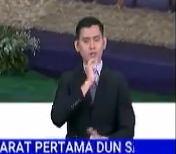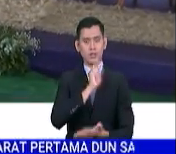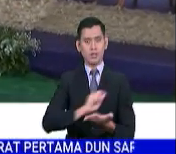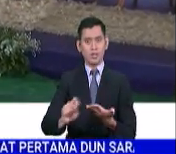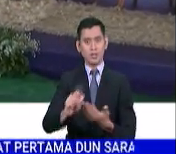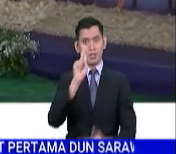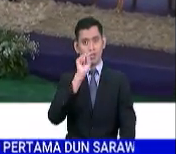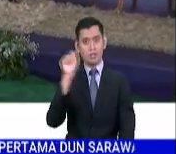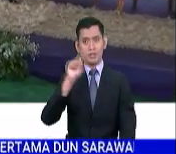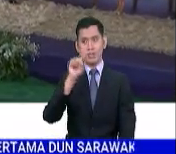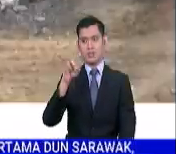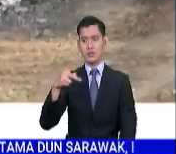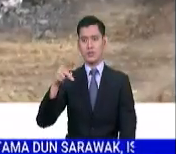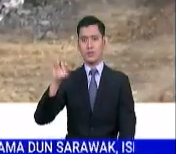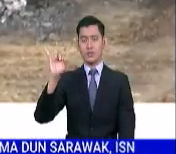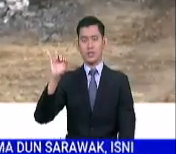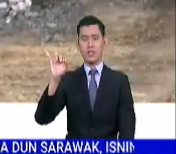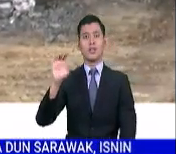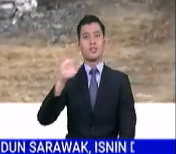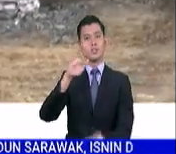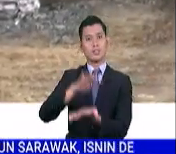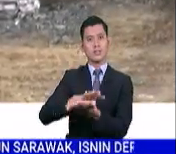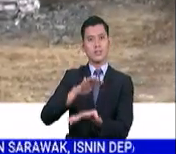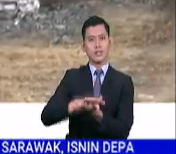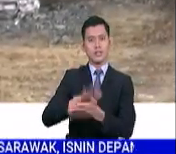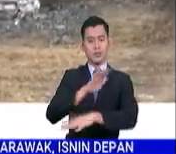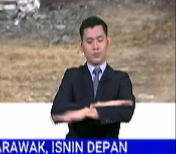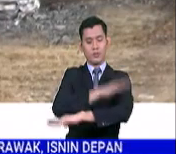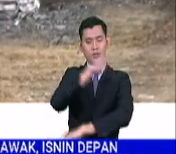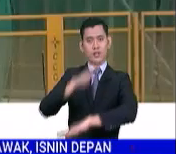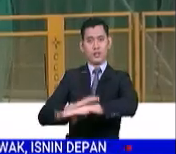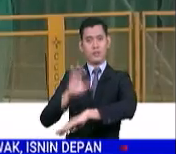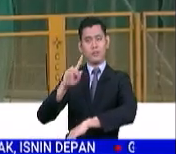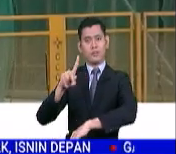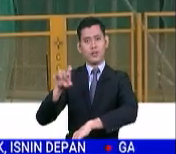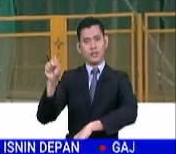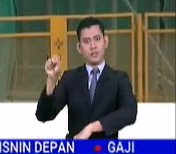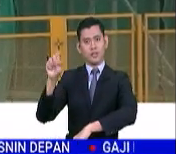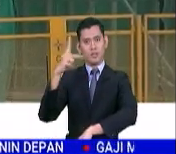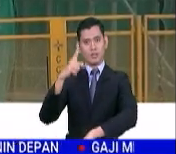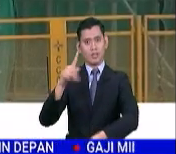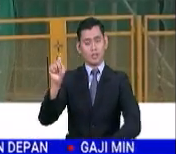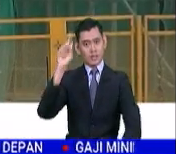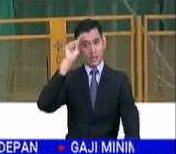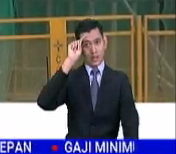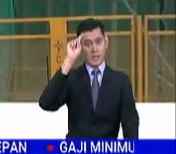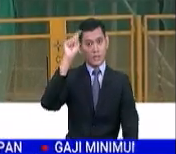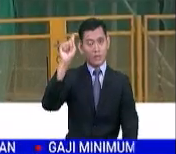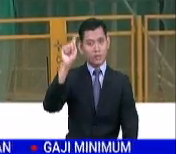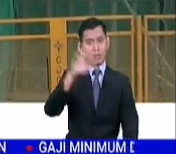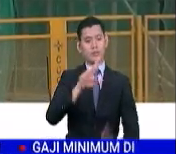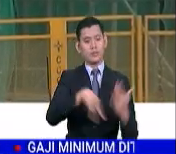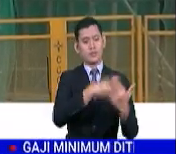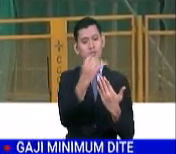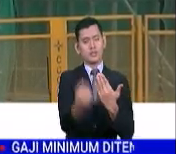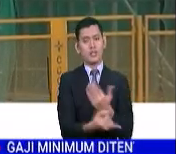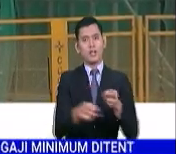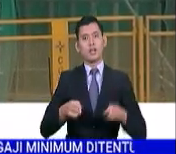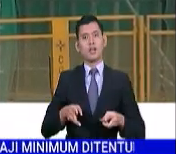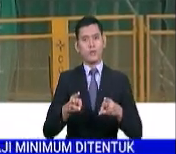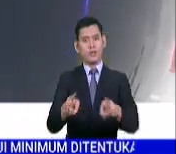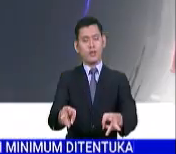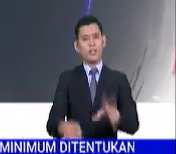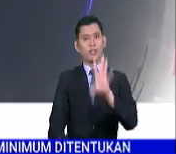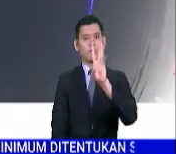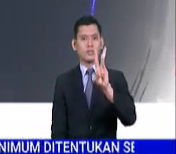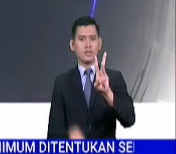Muhammad Zuki Ali di perkarangan Sekolah Kebangsaan Bukit Baya Sekolah Terengganu. Projek ECRL sepanjang 665